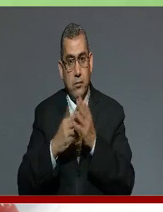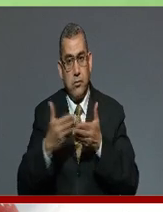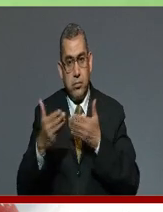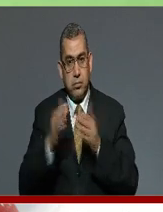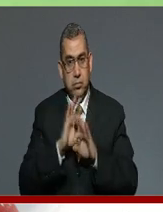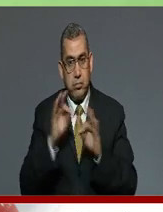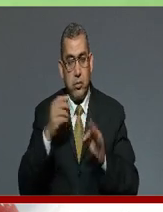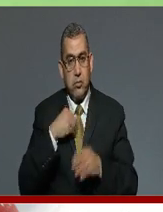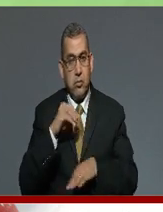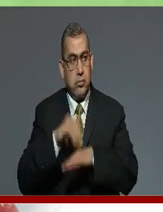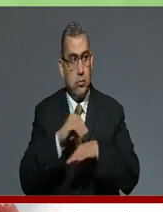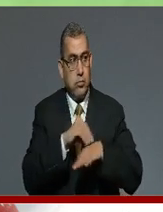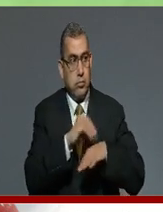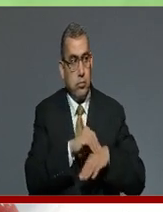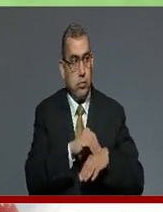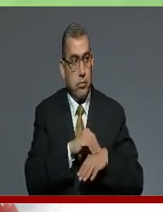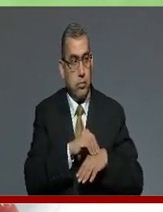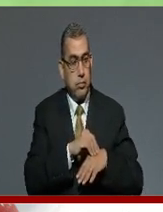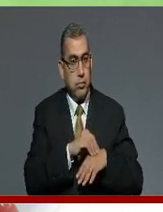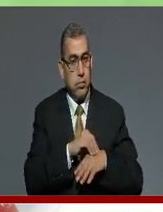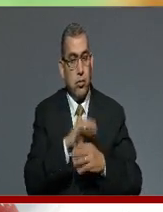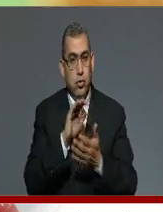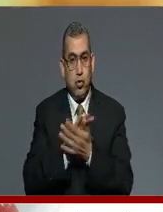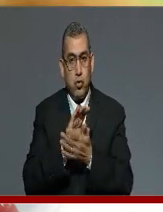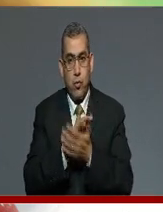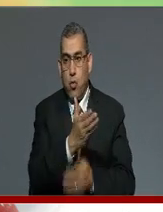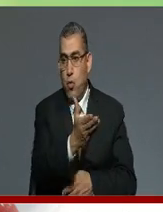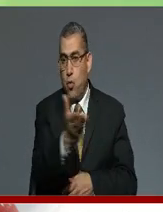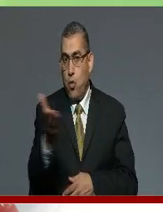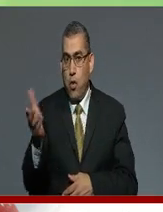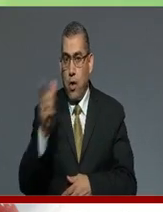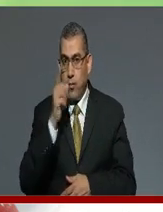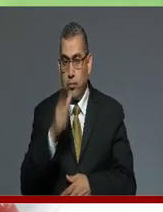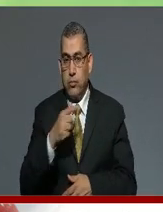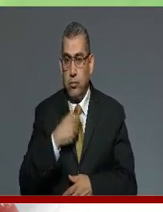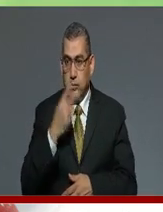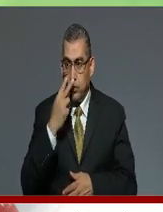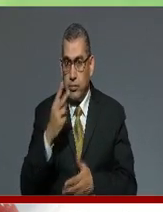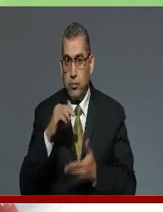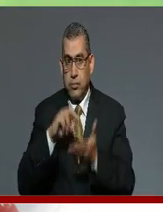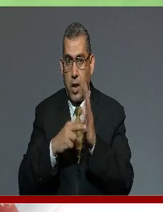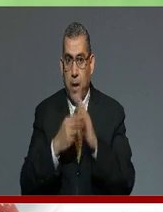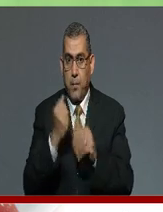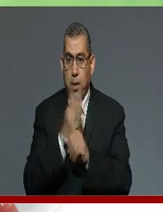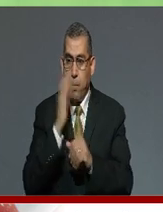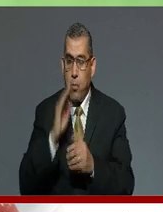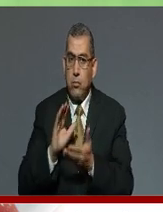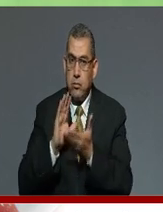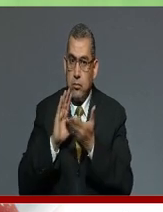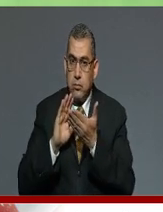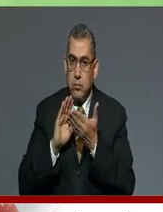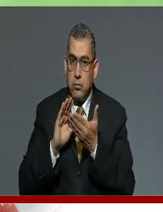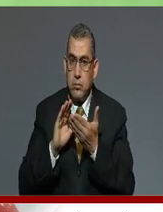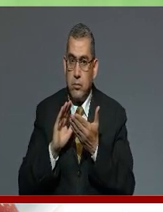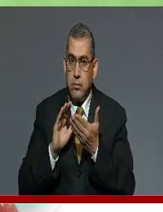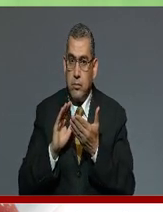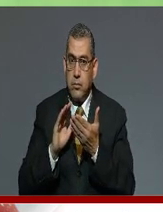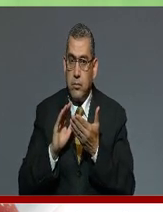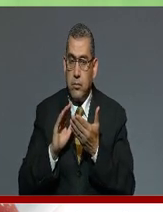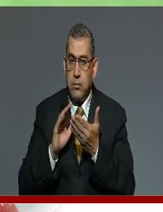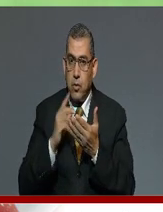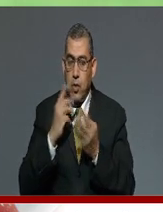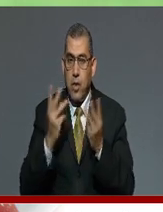ادعوا زملائي هنا والذين يتابعوني ان يضعوا على جوجل